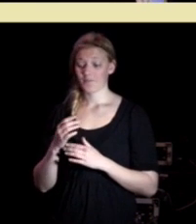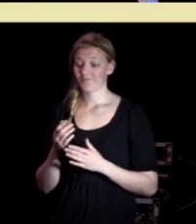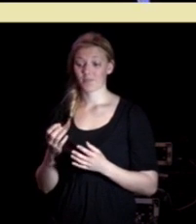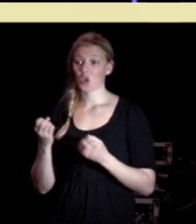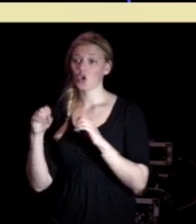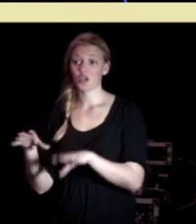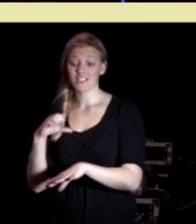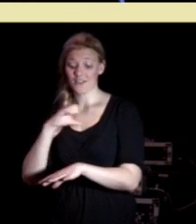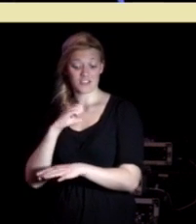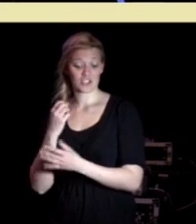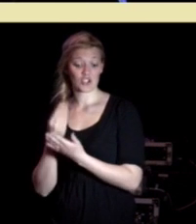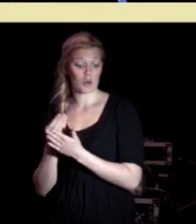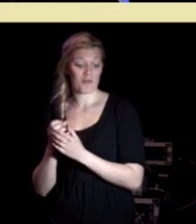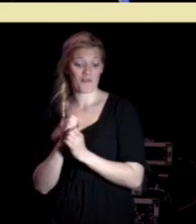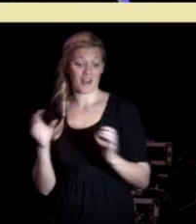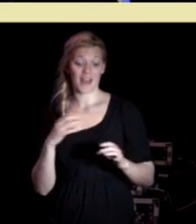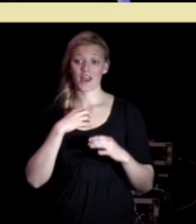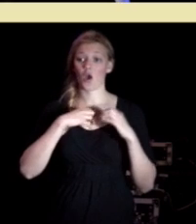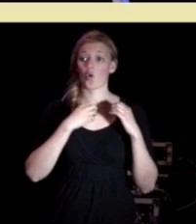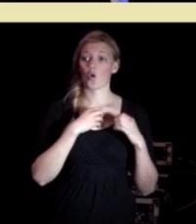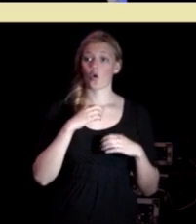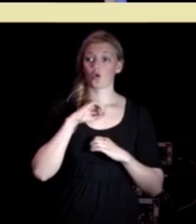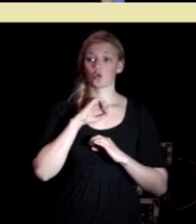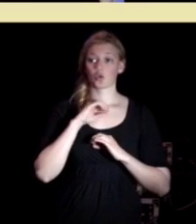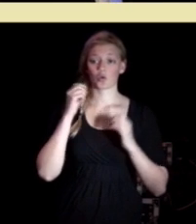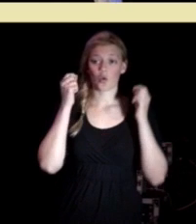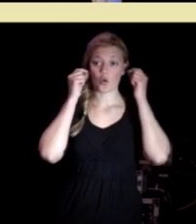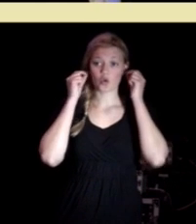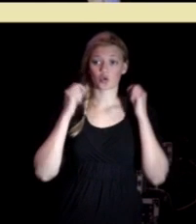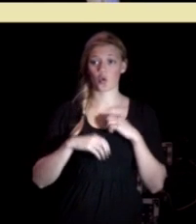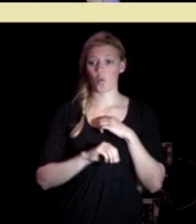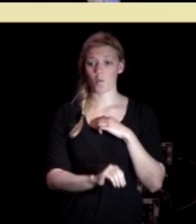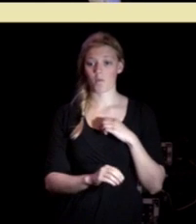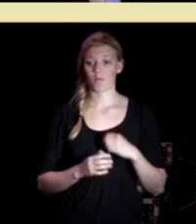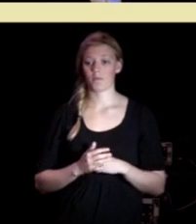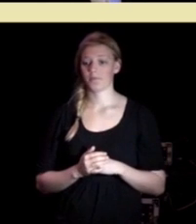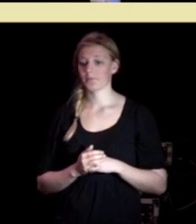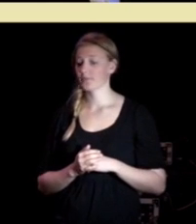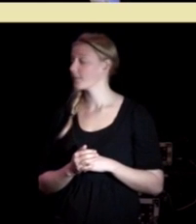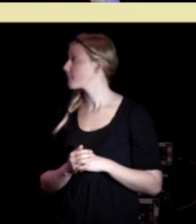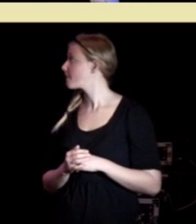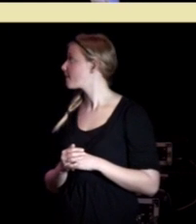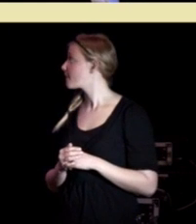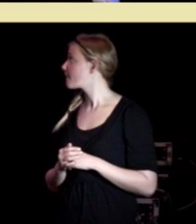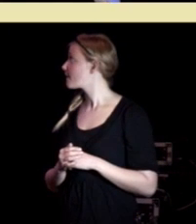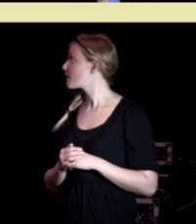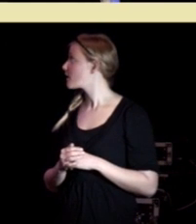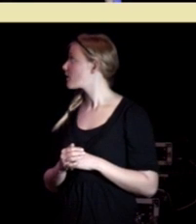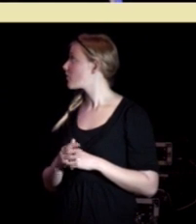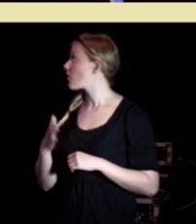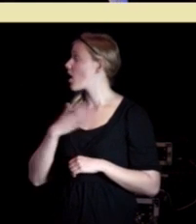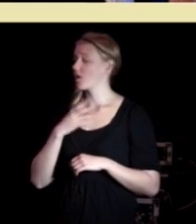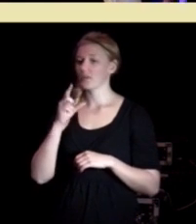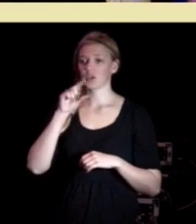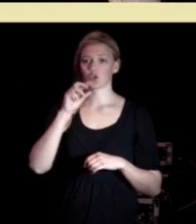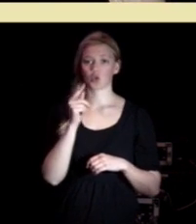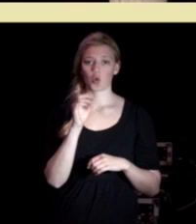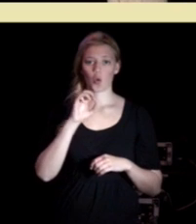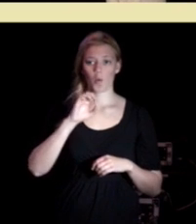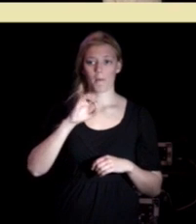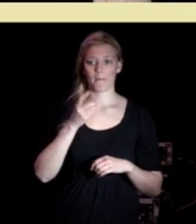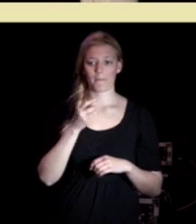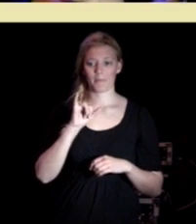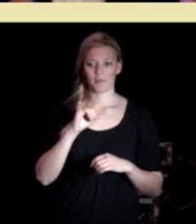kjøpe flere koloskop. Og så er det sånn at her har vi i hvert fall kaos på skopistuen. Så